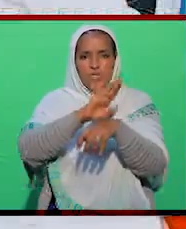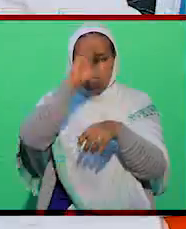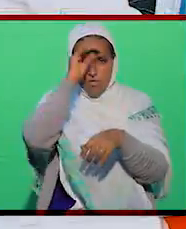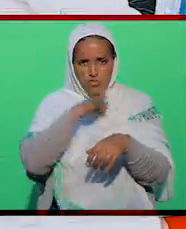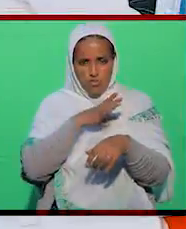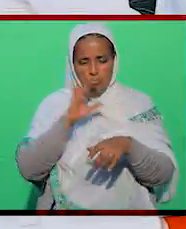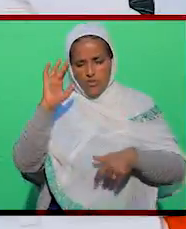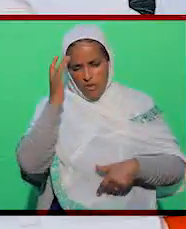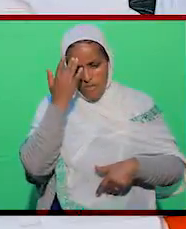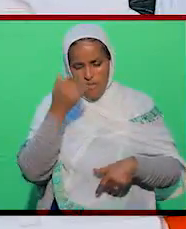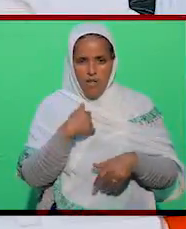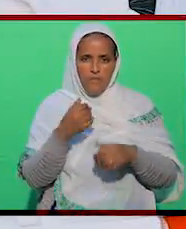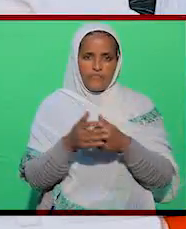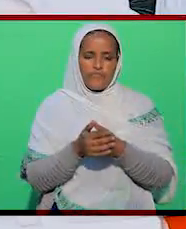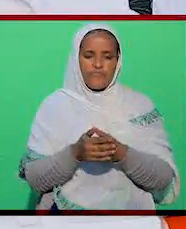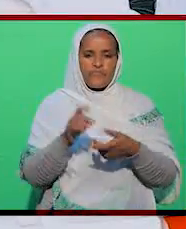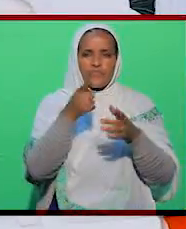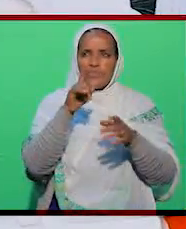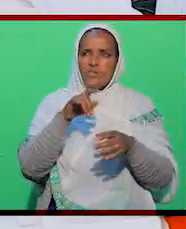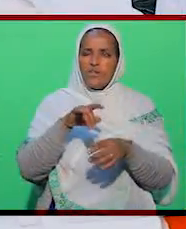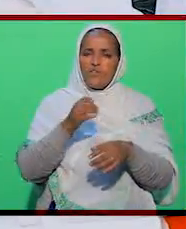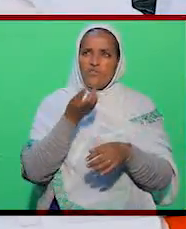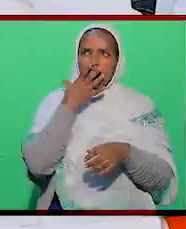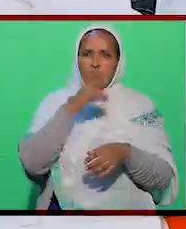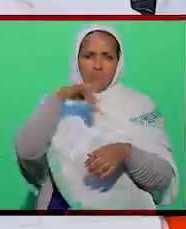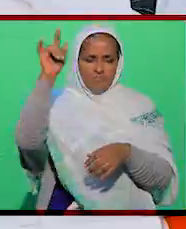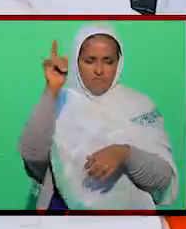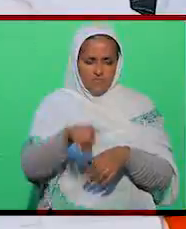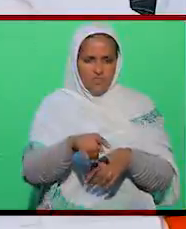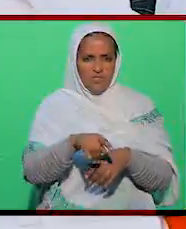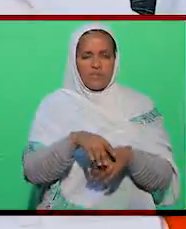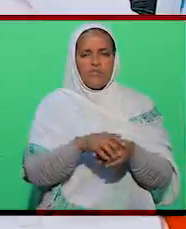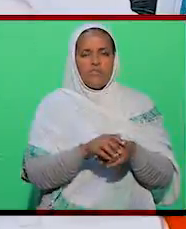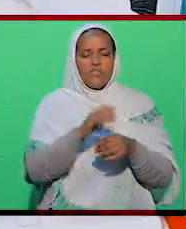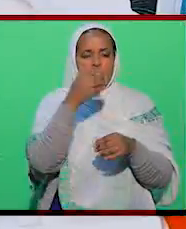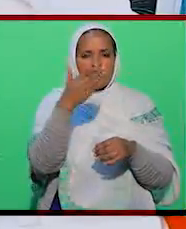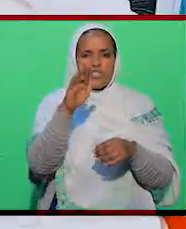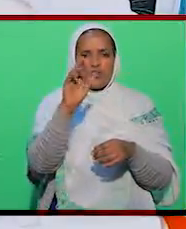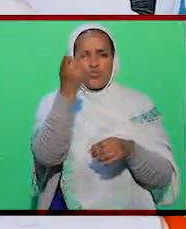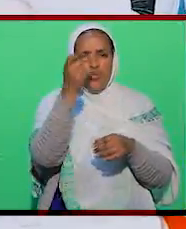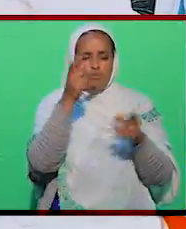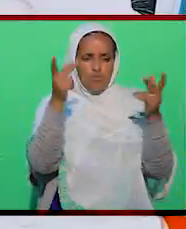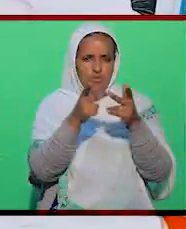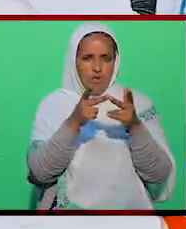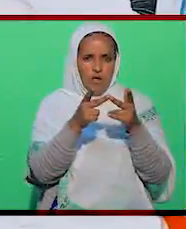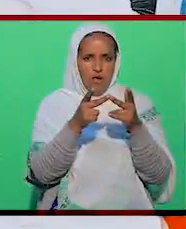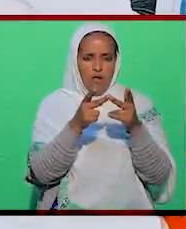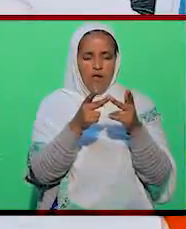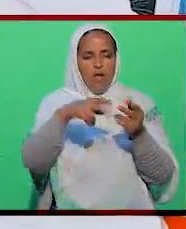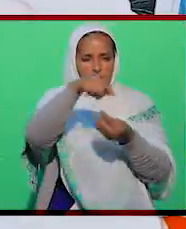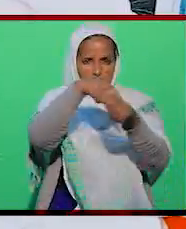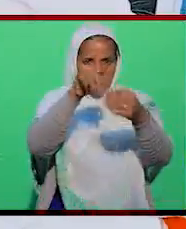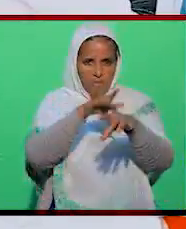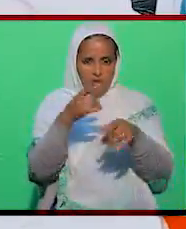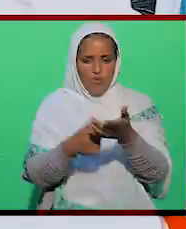ናቸው፣ የቤተ ክርስቲያን ሰው ናቸው። ይታመሙና የሆነ ከውጭ መጥቶ እዚህ ሰገን ህዝቦች ዞን ጊዶል የሚባል ቦታ ነው